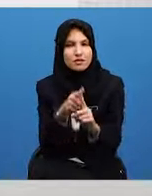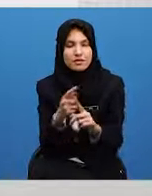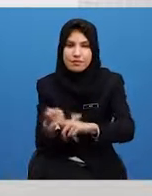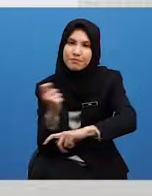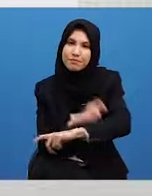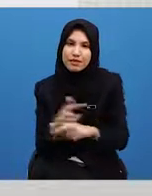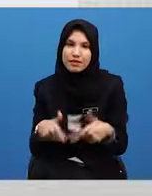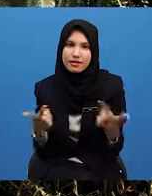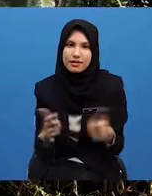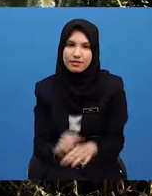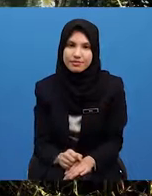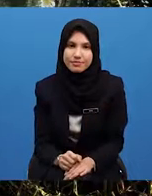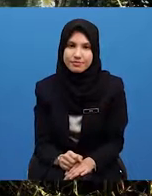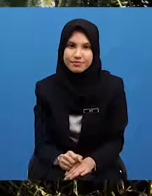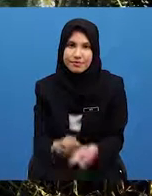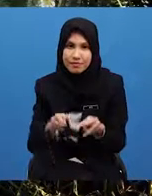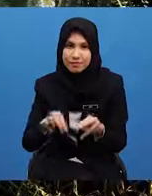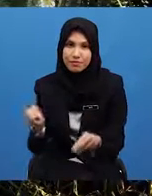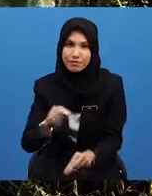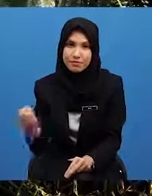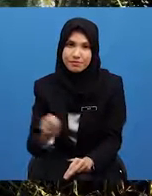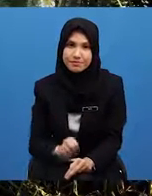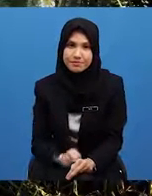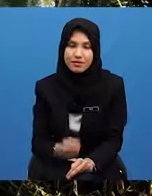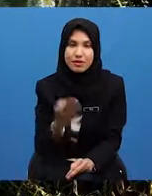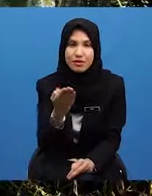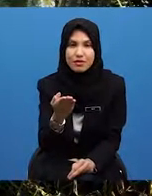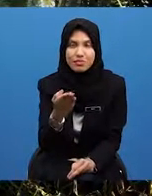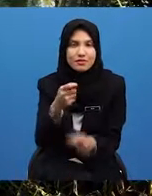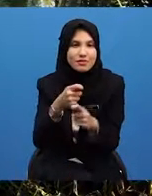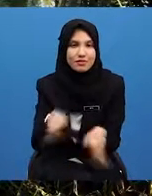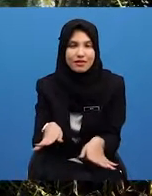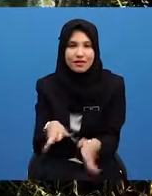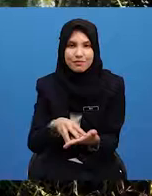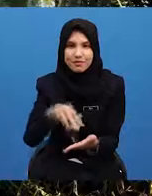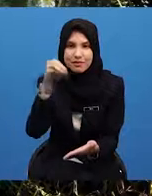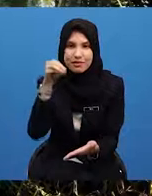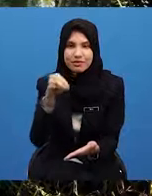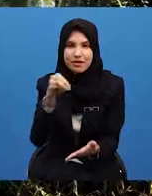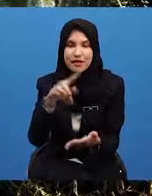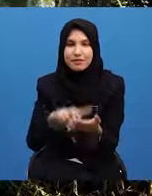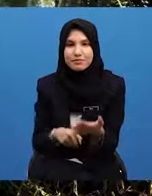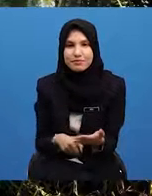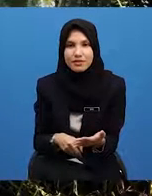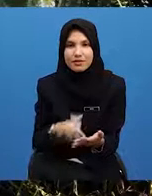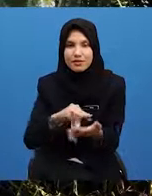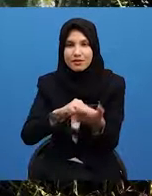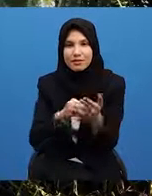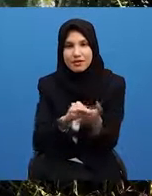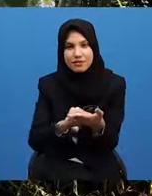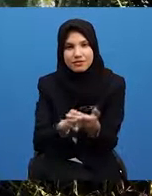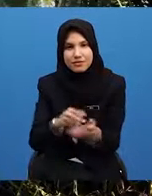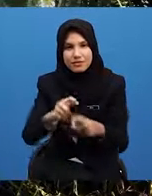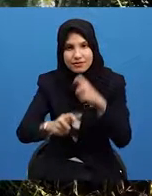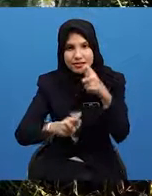yang lain. Murid-murid, kamu telah pun pelajari apakah maksud